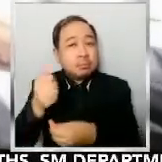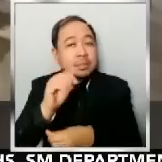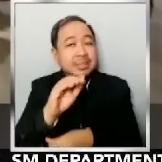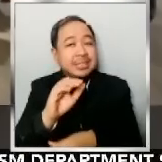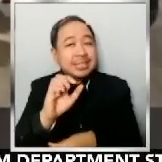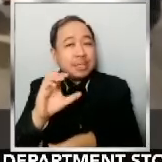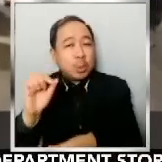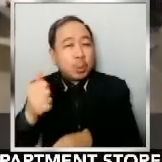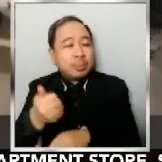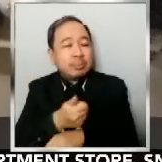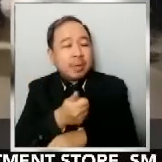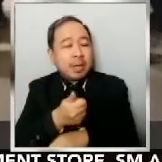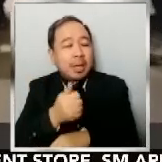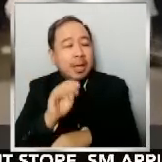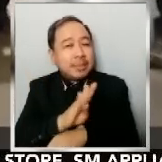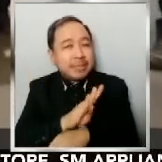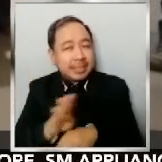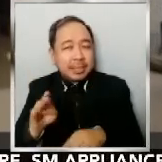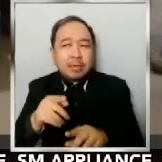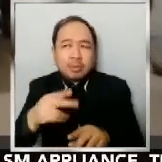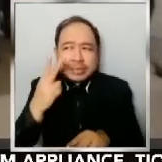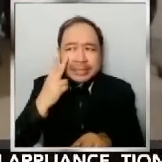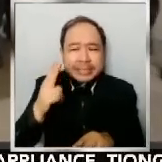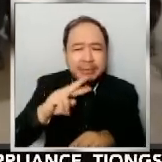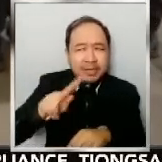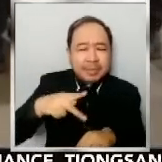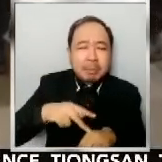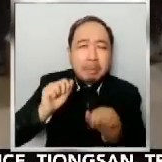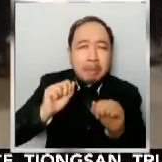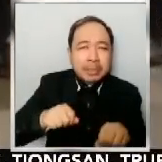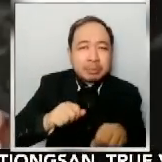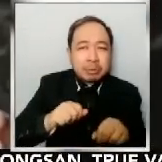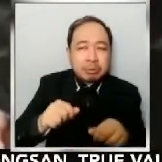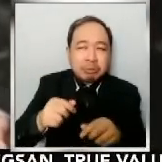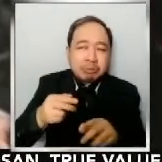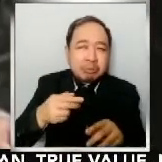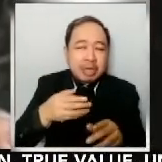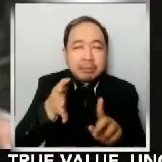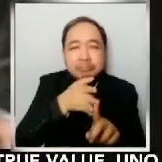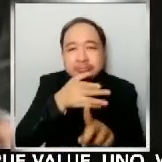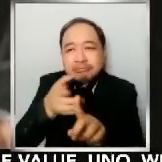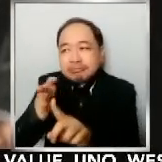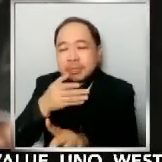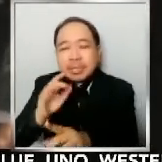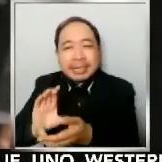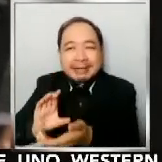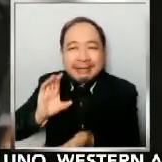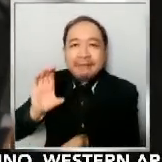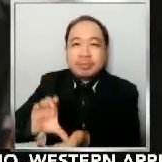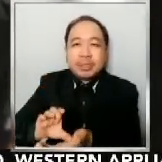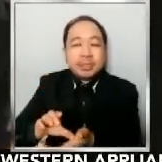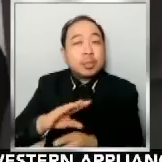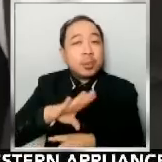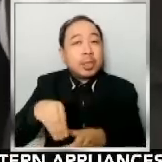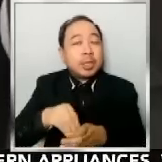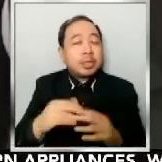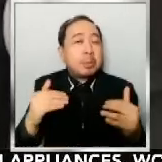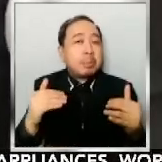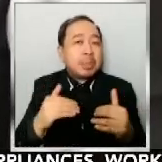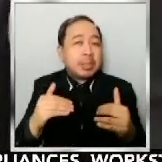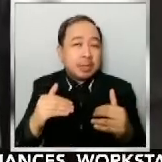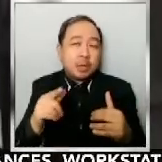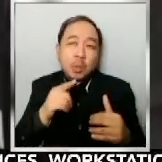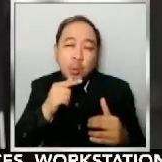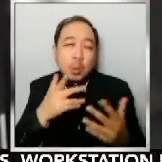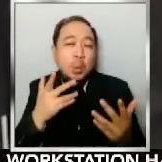sa Pilipinas para sa investments. Kabilang nga po sa mga nakasalamuha o nakapulong ng Pangulo, ang manugang ni dating US President Donald Trump